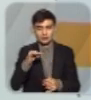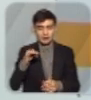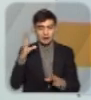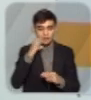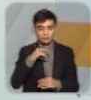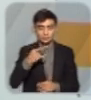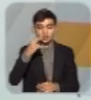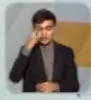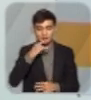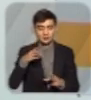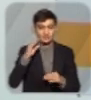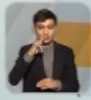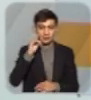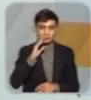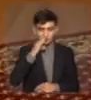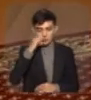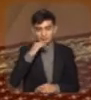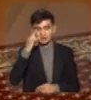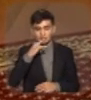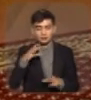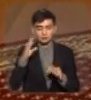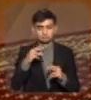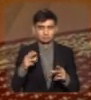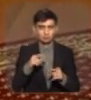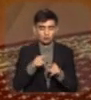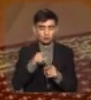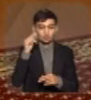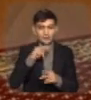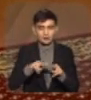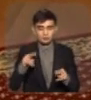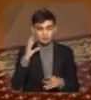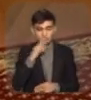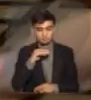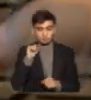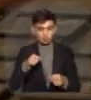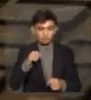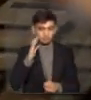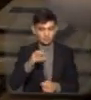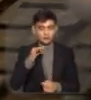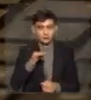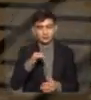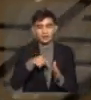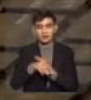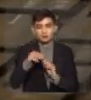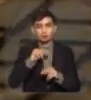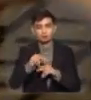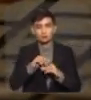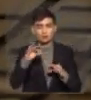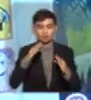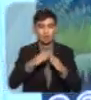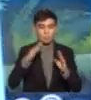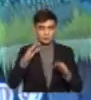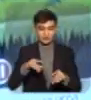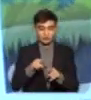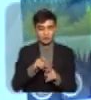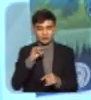появилась у всех родителей, у детей именно в Казахстане. По данным Министерства образования, в Казахстане предусмотрена форма обучения на дому, но